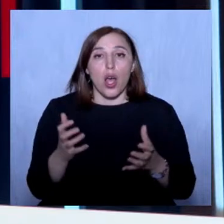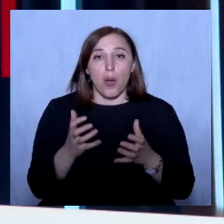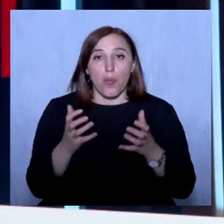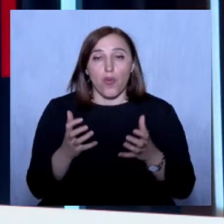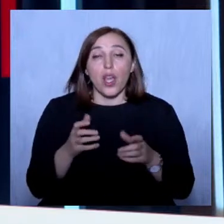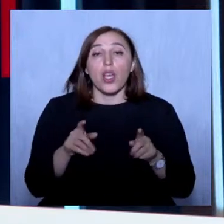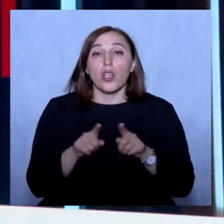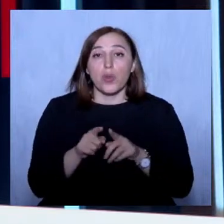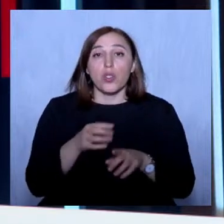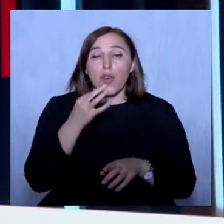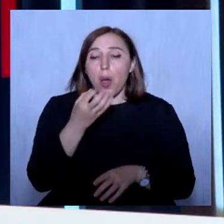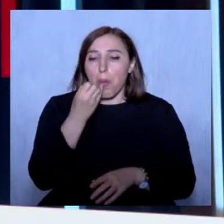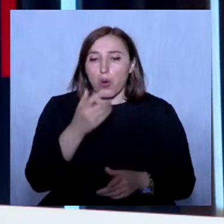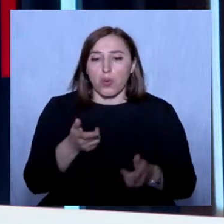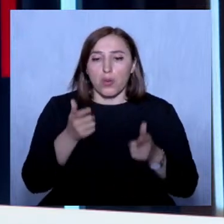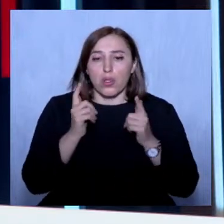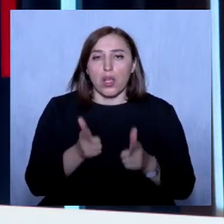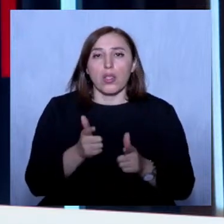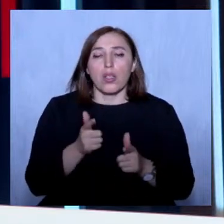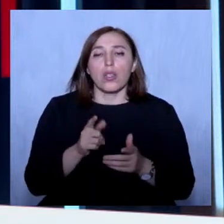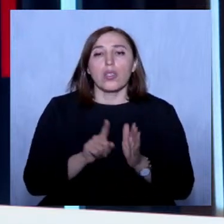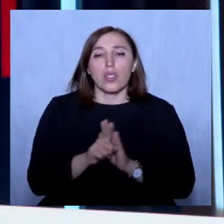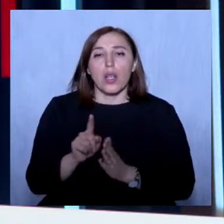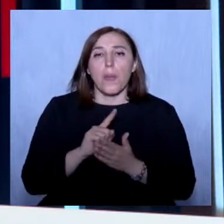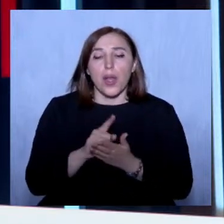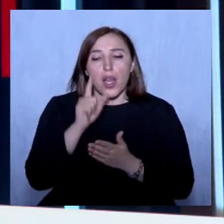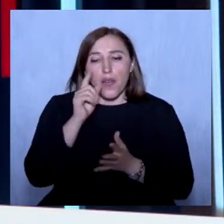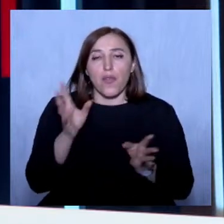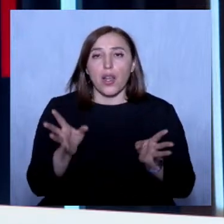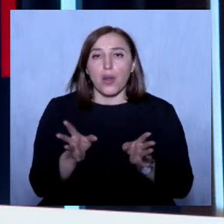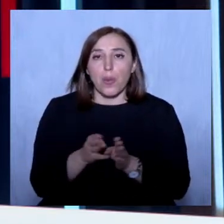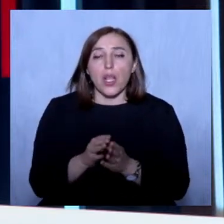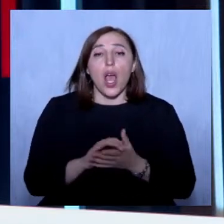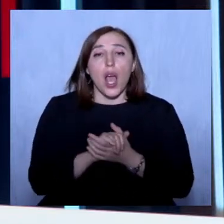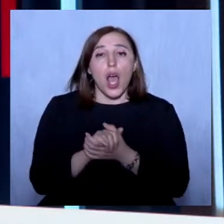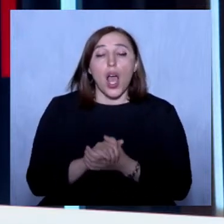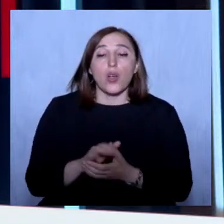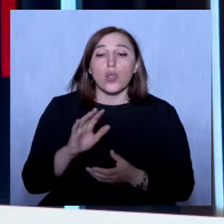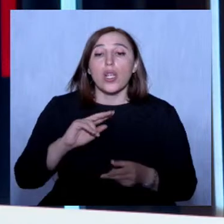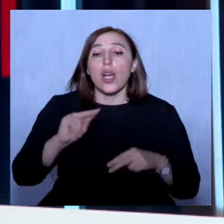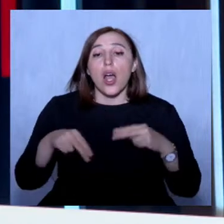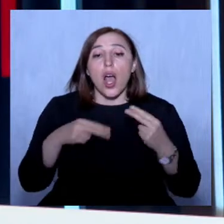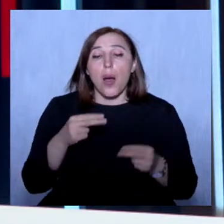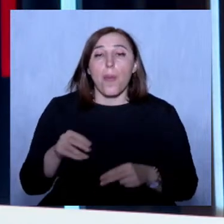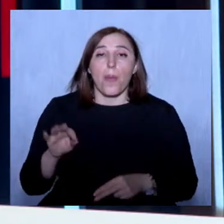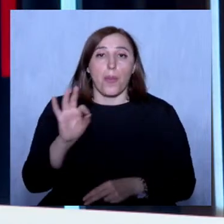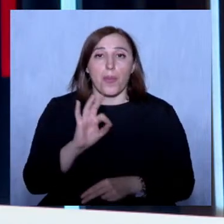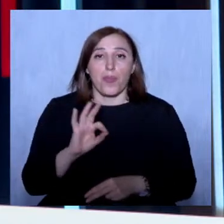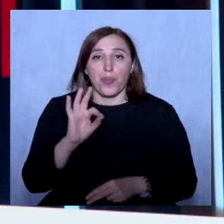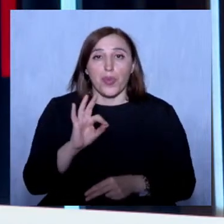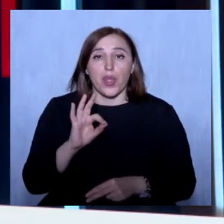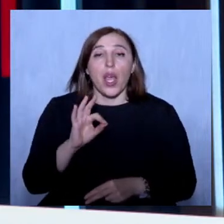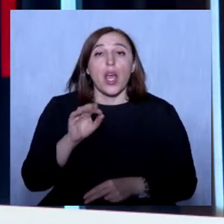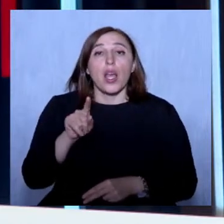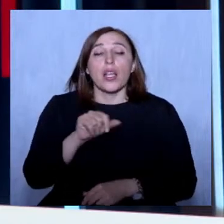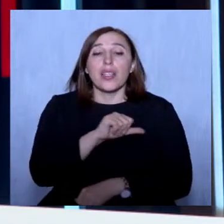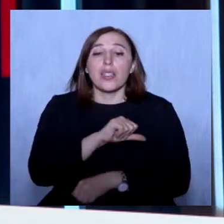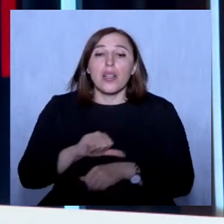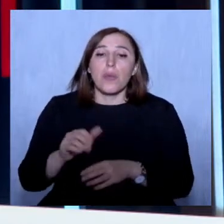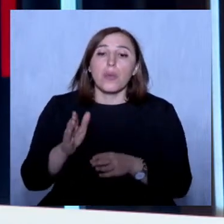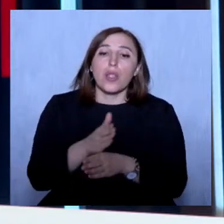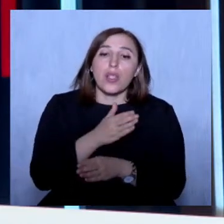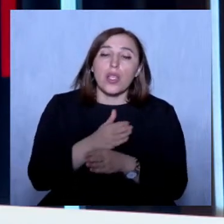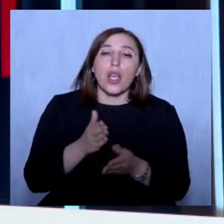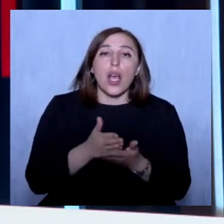ընդգծել է բակում պատրաստեպանակցություններ սկսել երևանի հետ խաղության համաձայնագրի ստորագրման սահմանների դելիմիտացյայի և